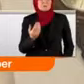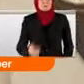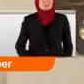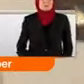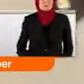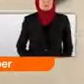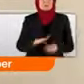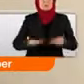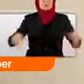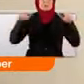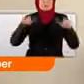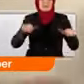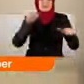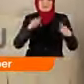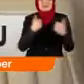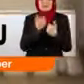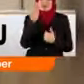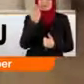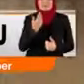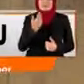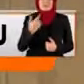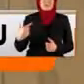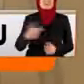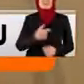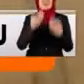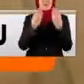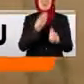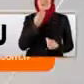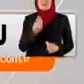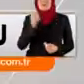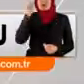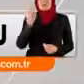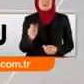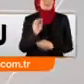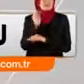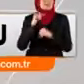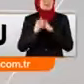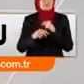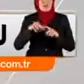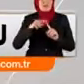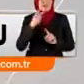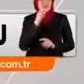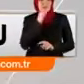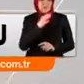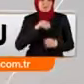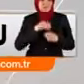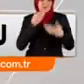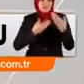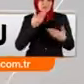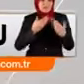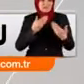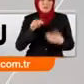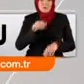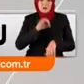Bu halı sahada maç izlerken vurulan genç yaşadığı dehşeti ATV Haber'e anlattı O an zaten hani baktım girmiş kurşunların bir